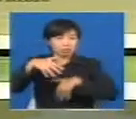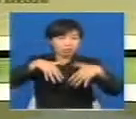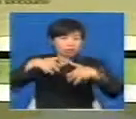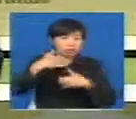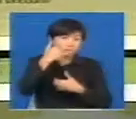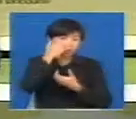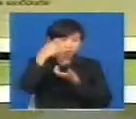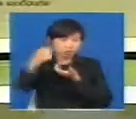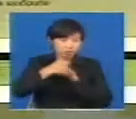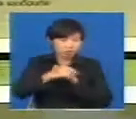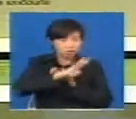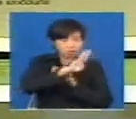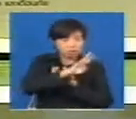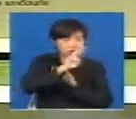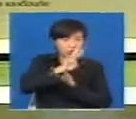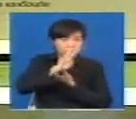SMS หมายเลข